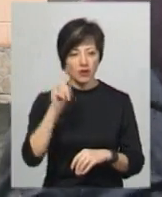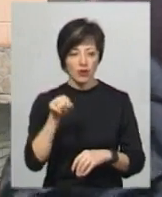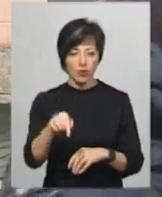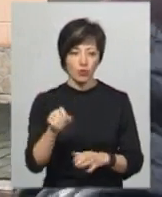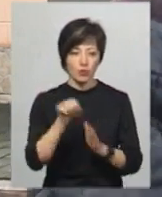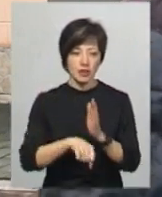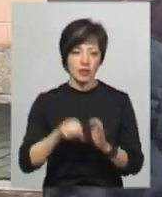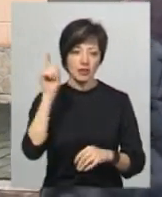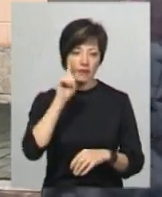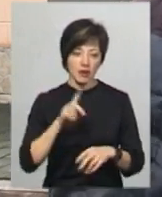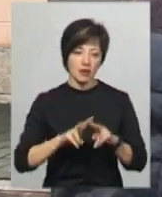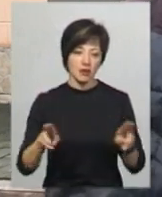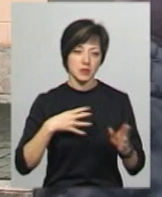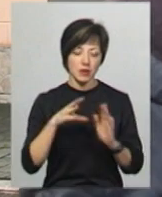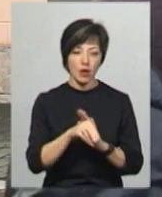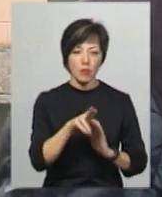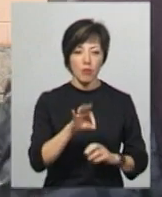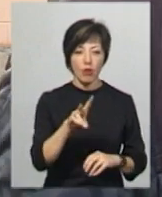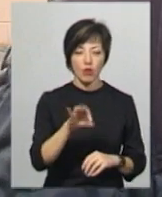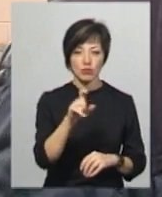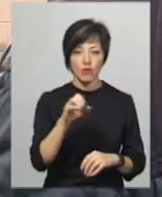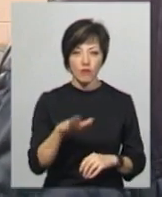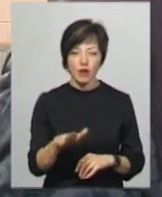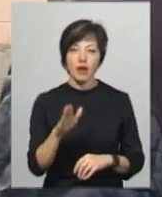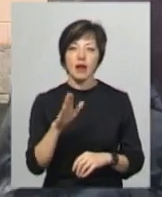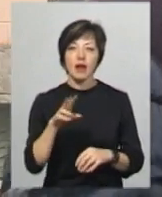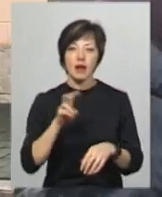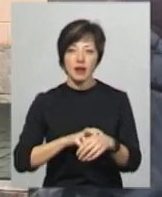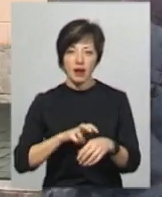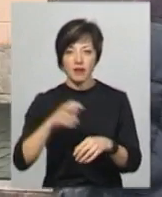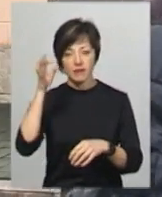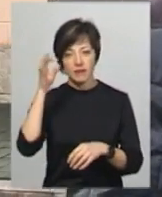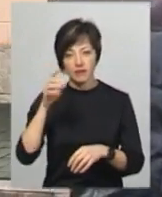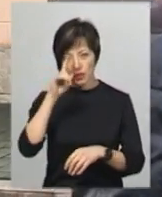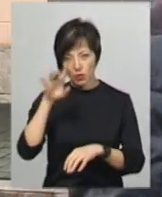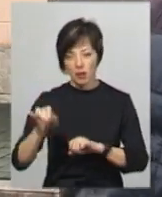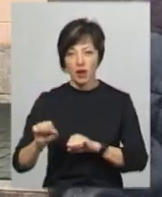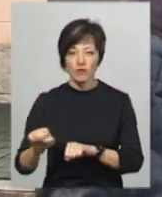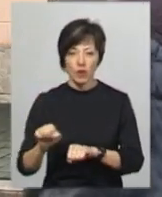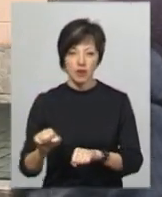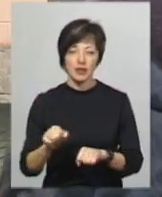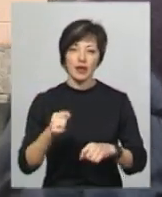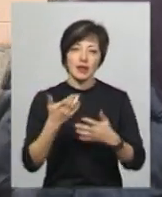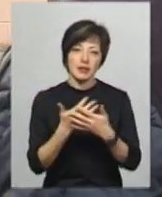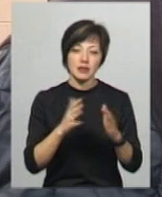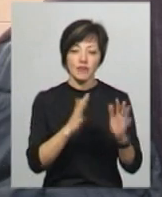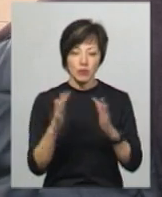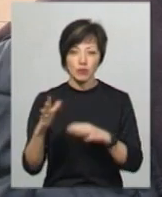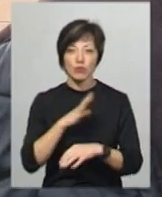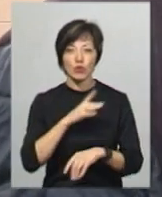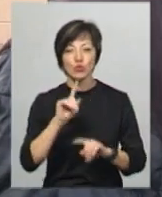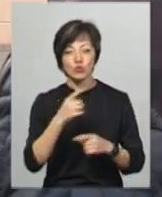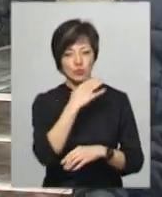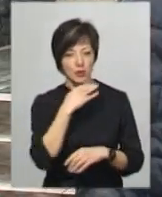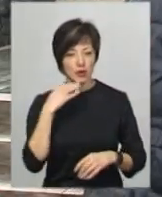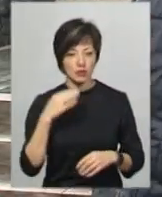і євреї загинули. Полозов, лікар, відомий адвокат, Анциферов, родина польська, Лозинський. Таких випадків було дуже